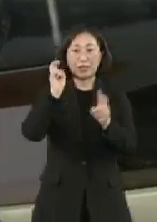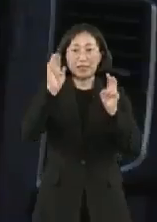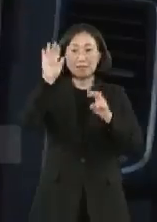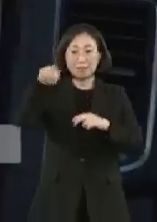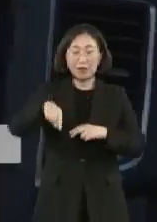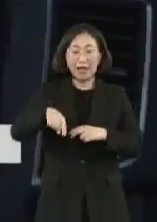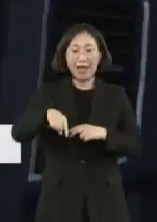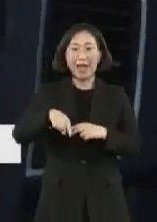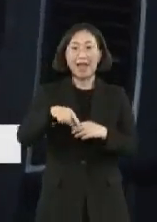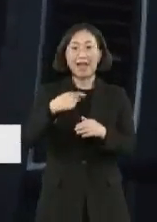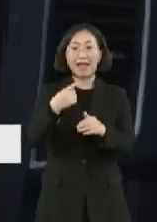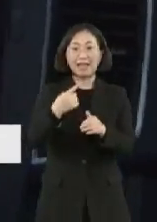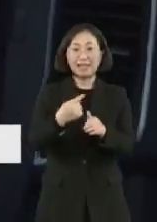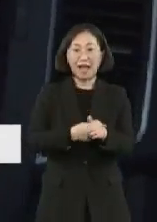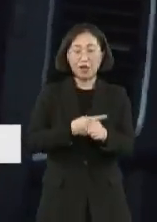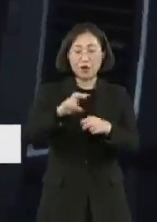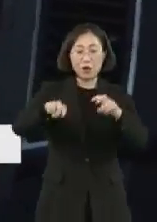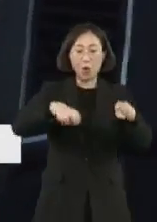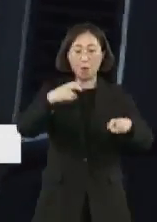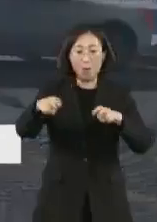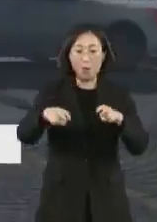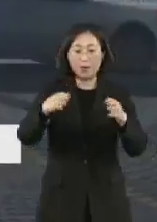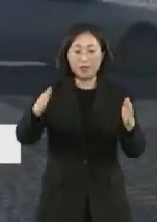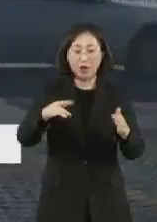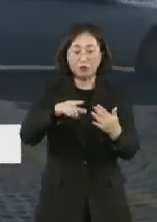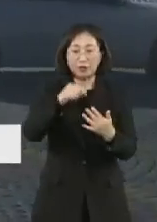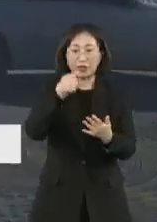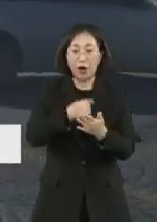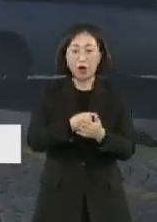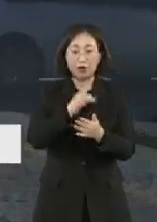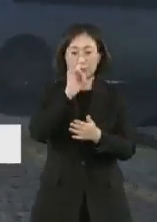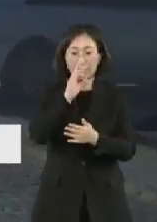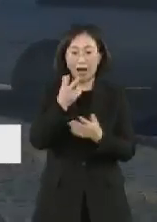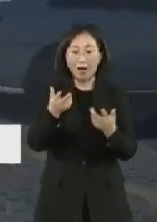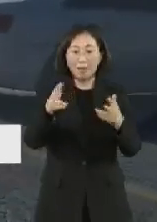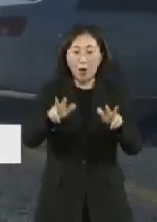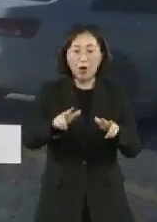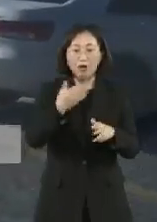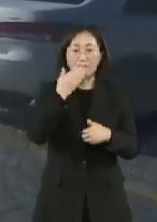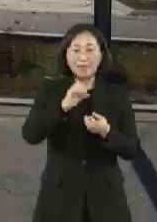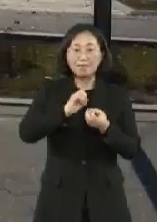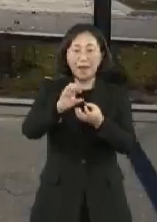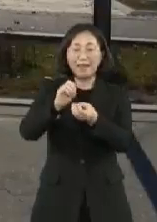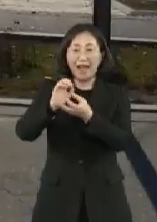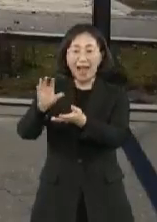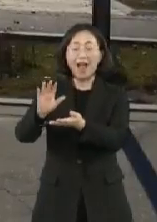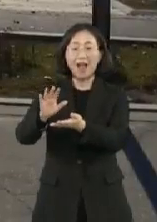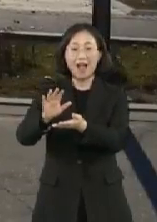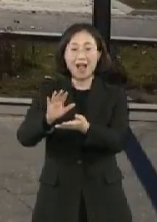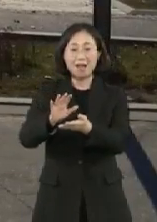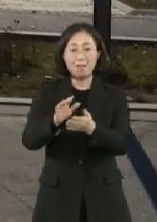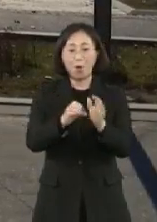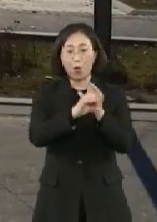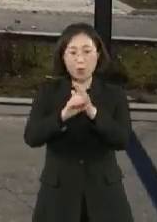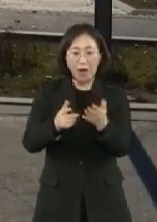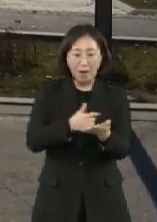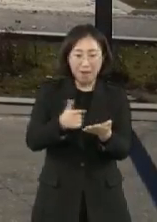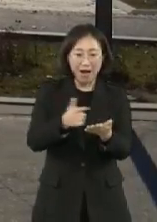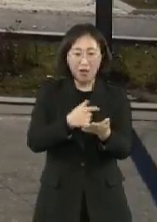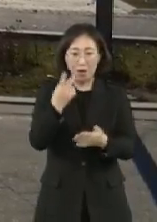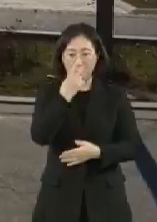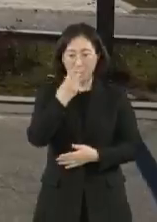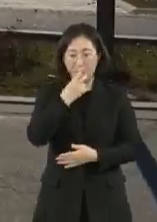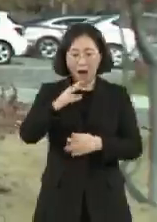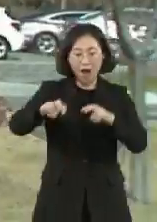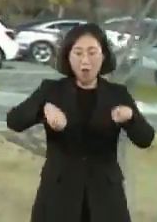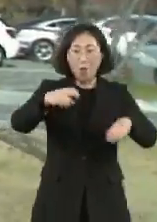로봇 특구로도 최근 지정되면서 앞으로 중앙공원을 주무대로 비대면 음식 배달과 코로나19 방역, 보안 순찰